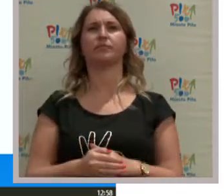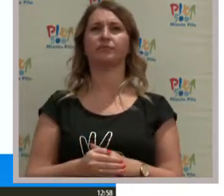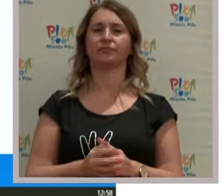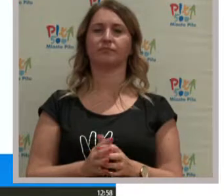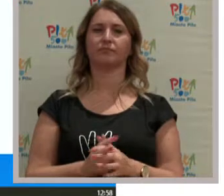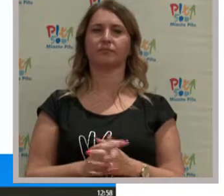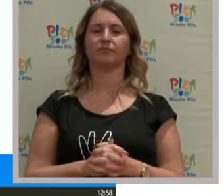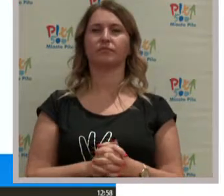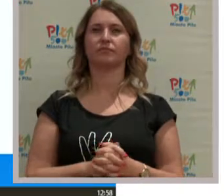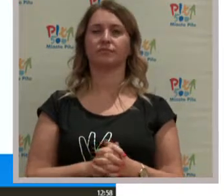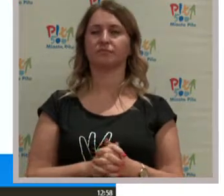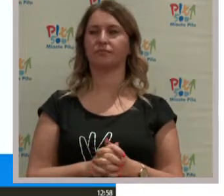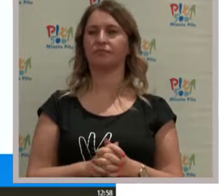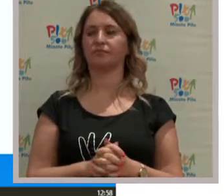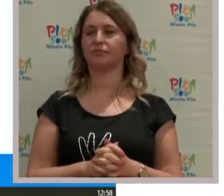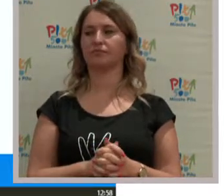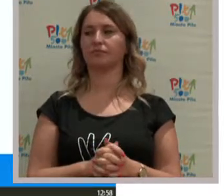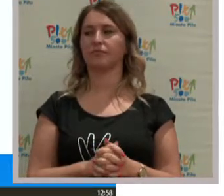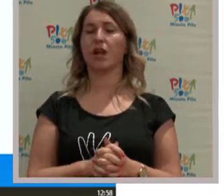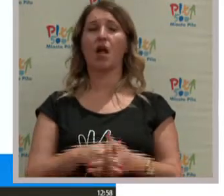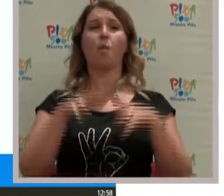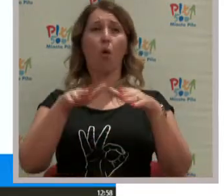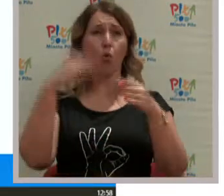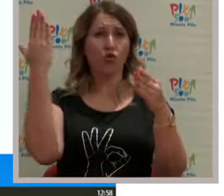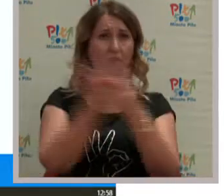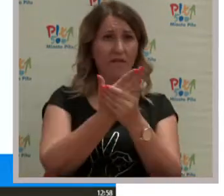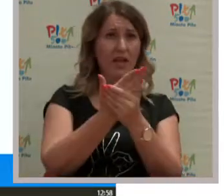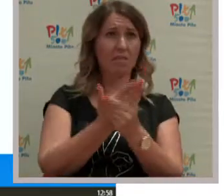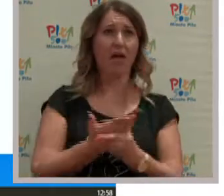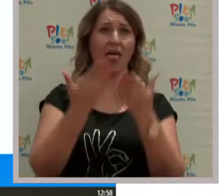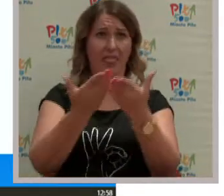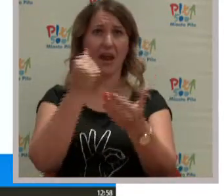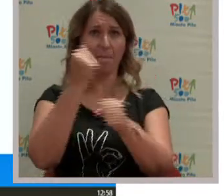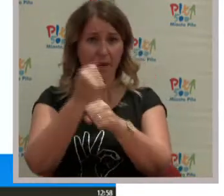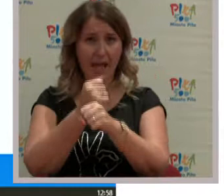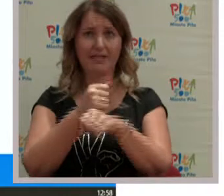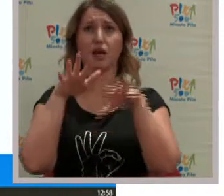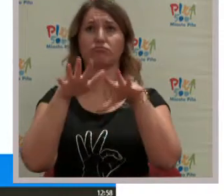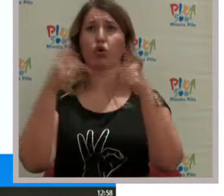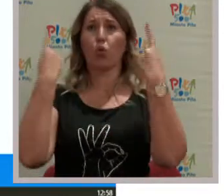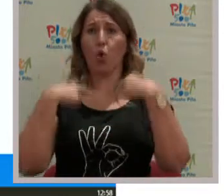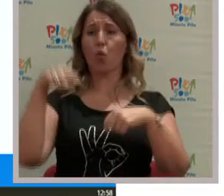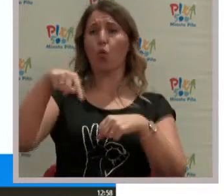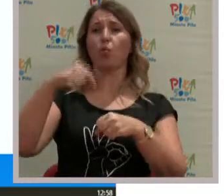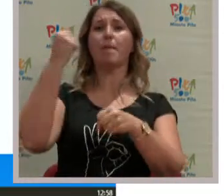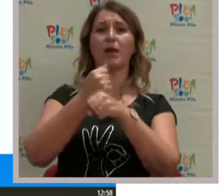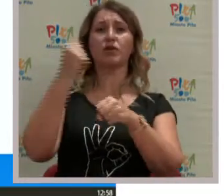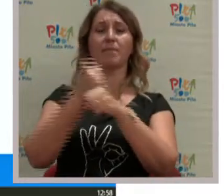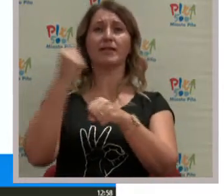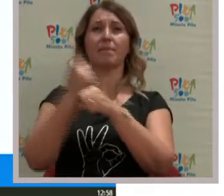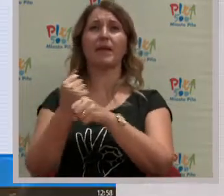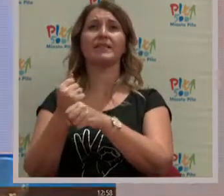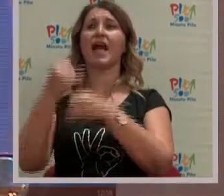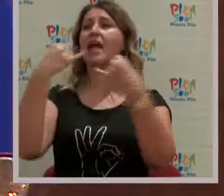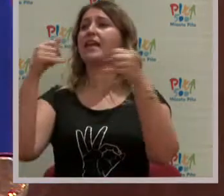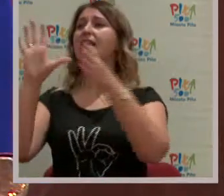nie tylko zatrzymuje w mieście obecnych mieszkańców, ale również przyciąga z zewnątrz. I to widzimy